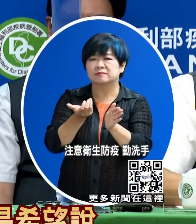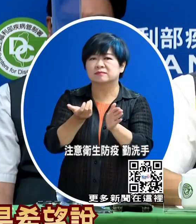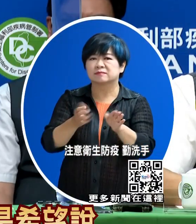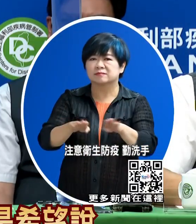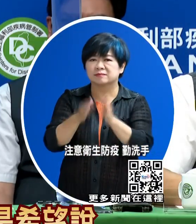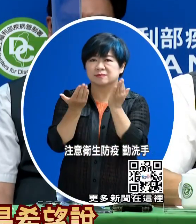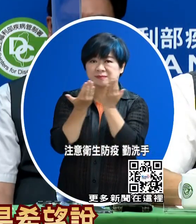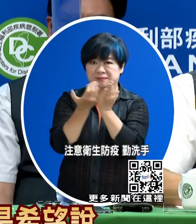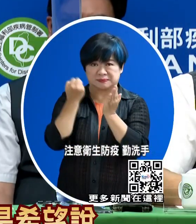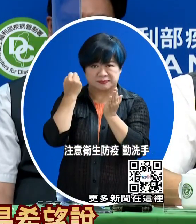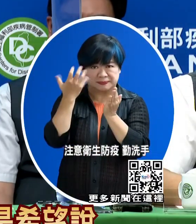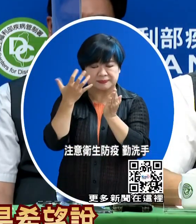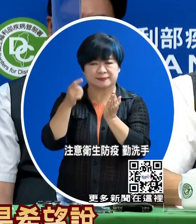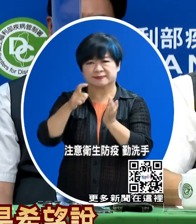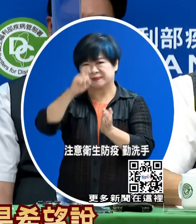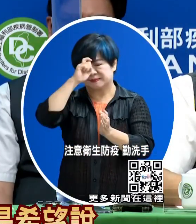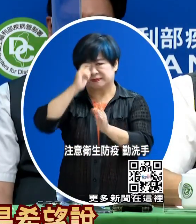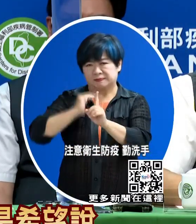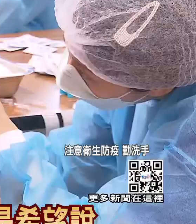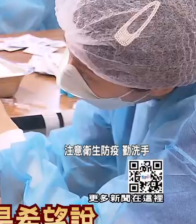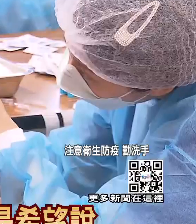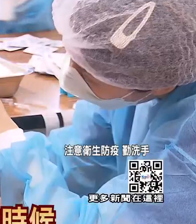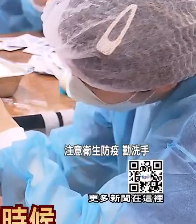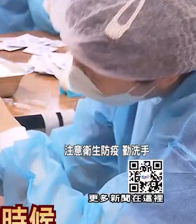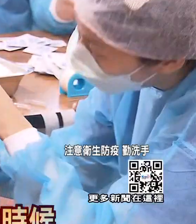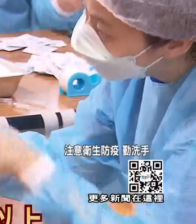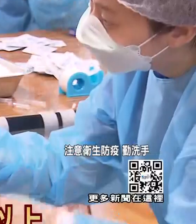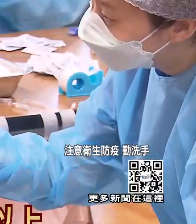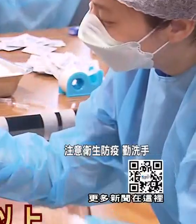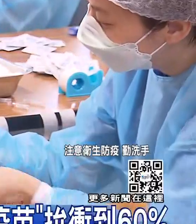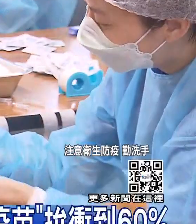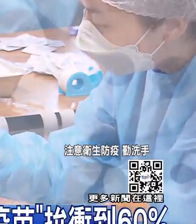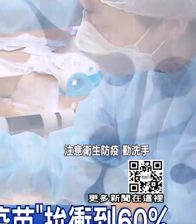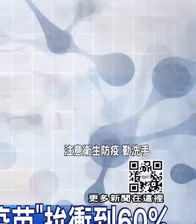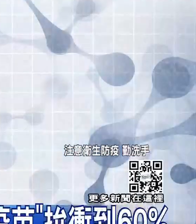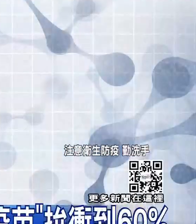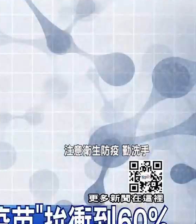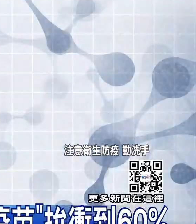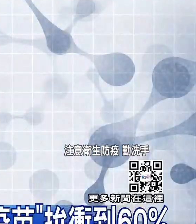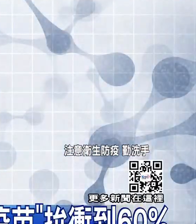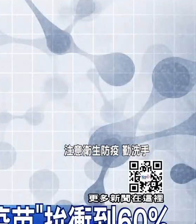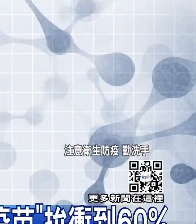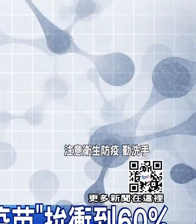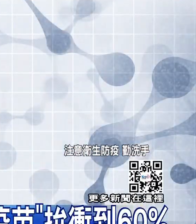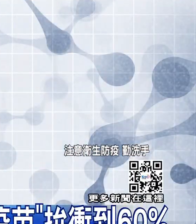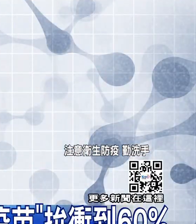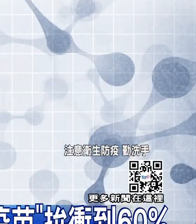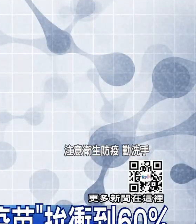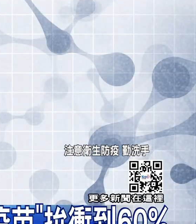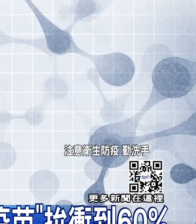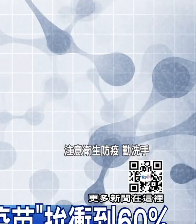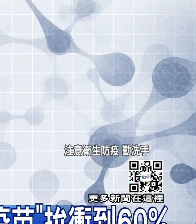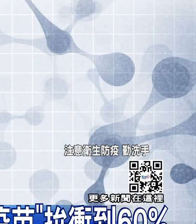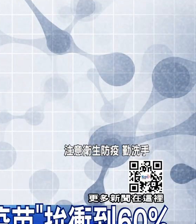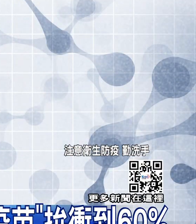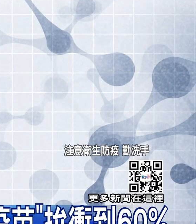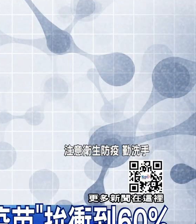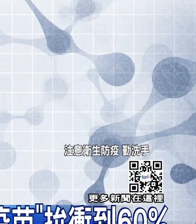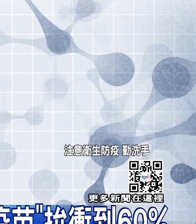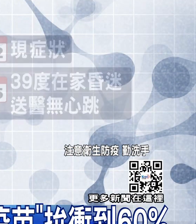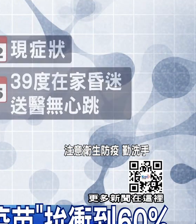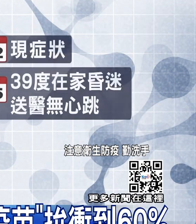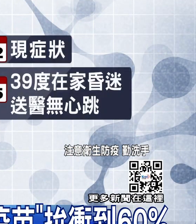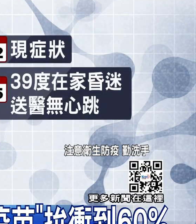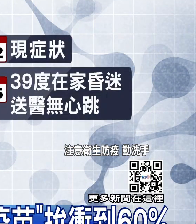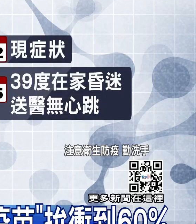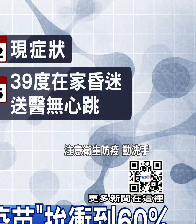刚开学这边，我们可以冲到这个60%以上。 小朋友就要快打疫苗。22日除了新增3例 Miss C 死亡个案，再多1例